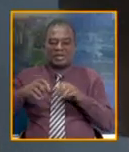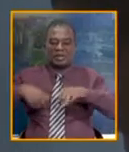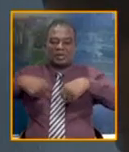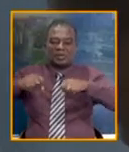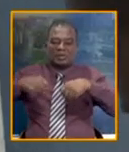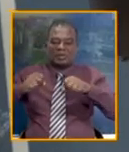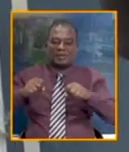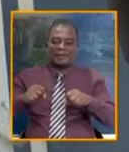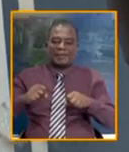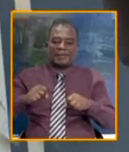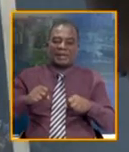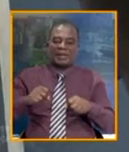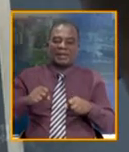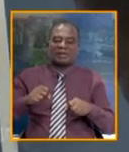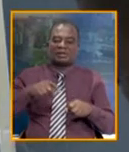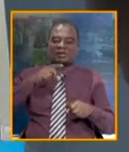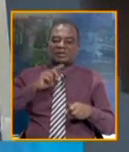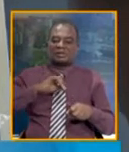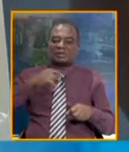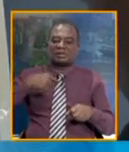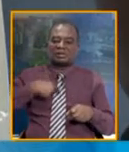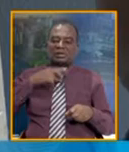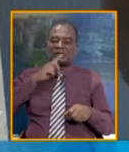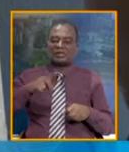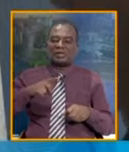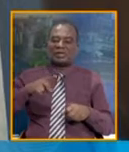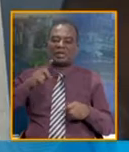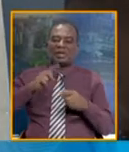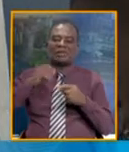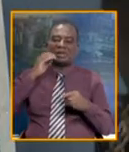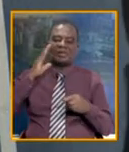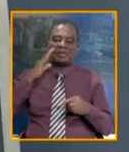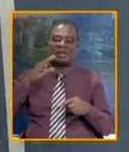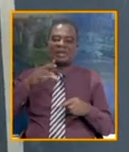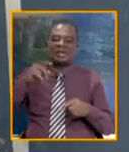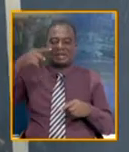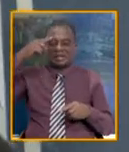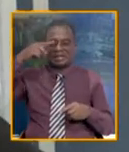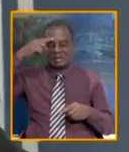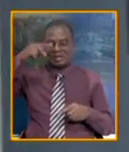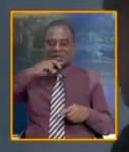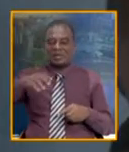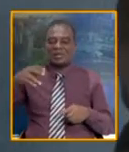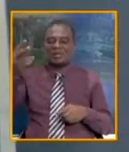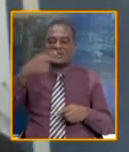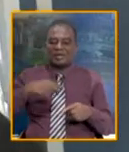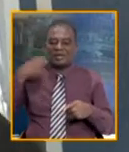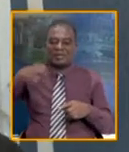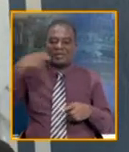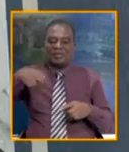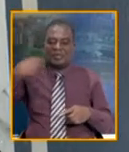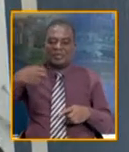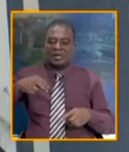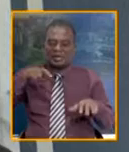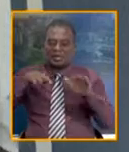maison et ils sont venus frapper à ma porte. Les gens sont venus frapper à ma porte et ils sont rentrés tout droit à la maison